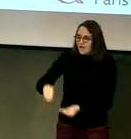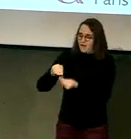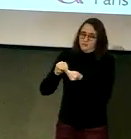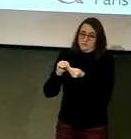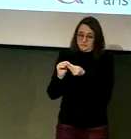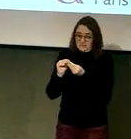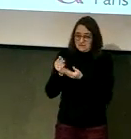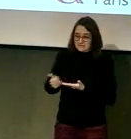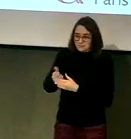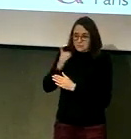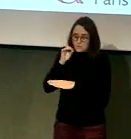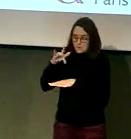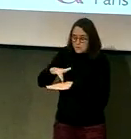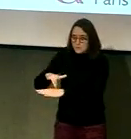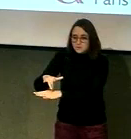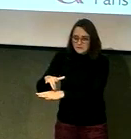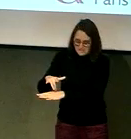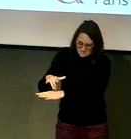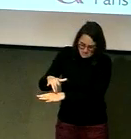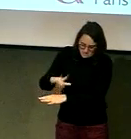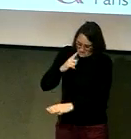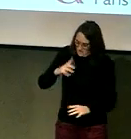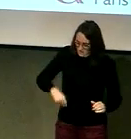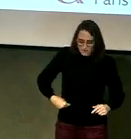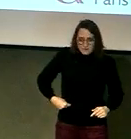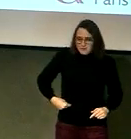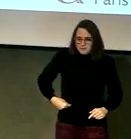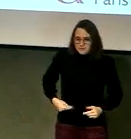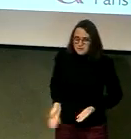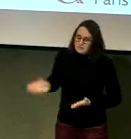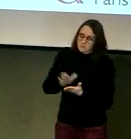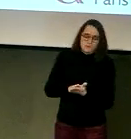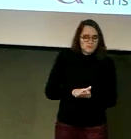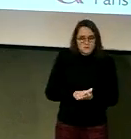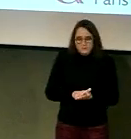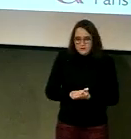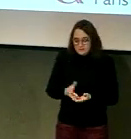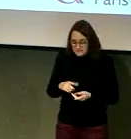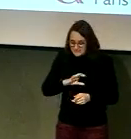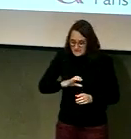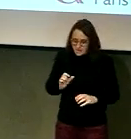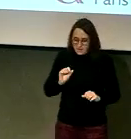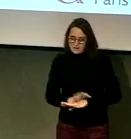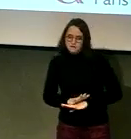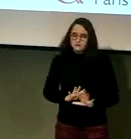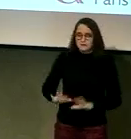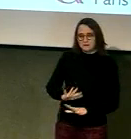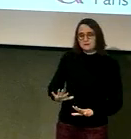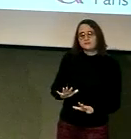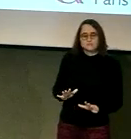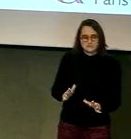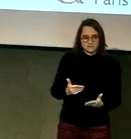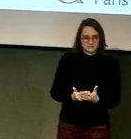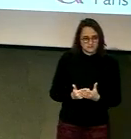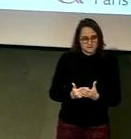de substances, la culpabilité, elle est présente, la double peine, l'invisibilité, tout ça, ça fait partie